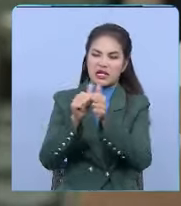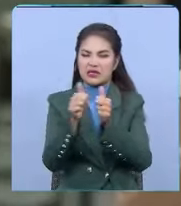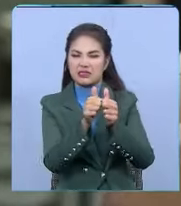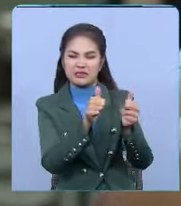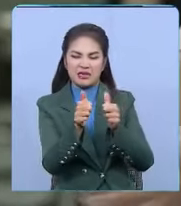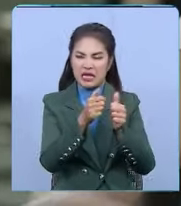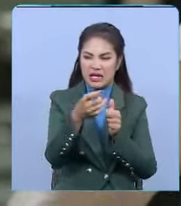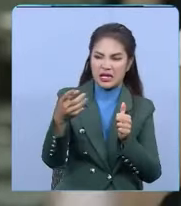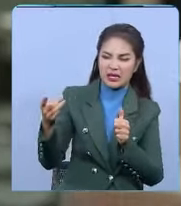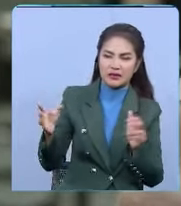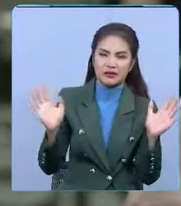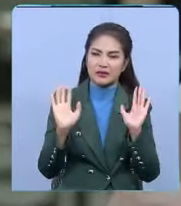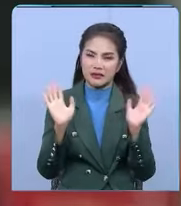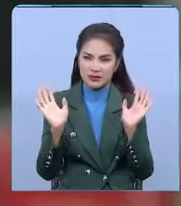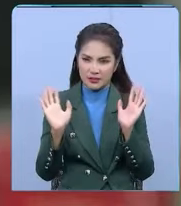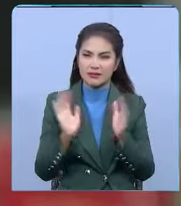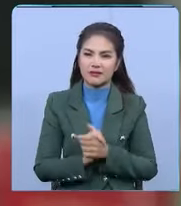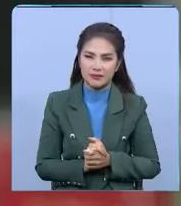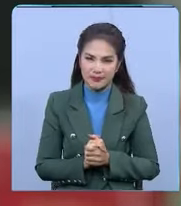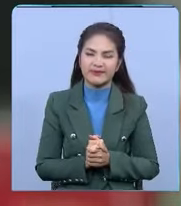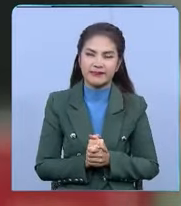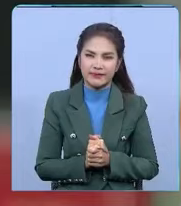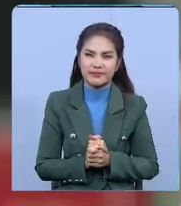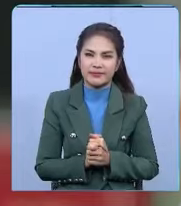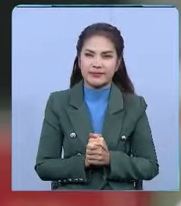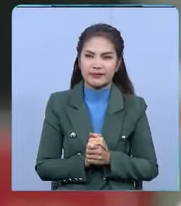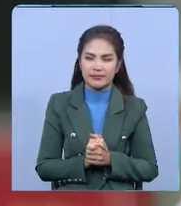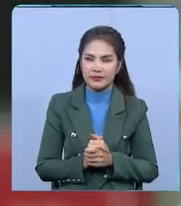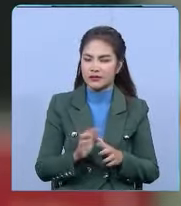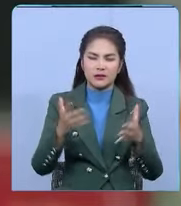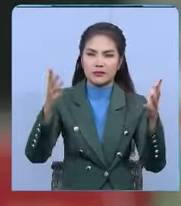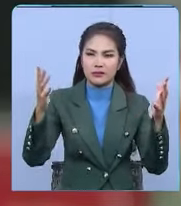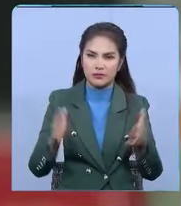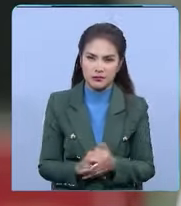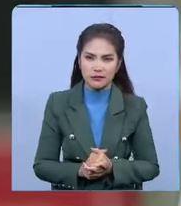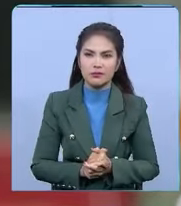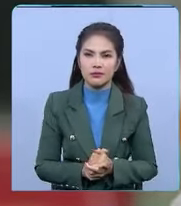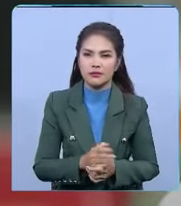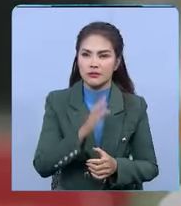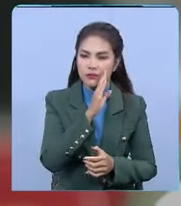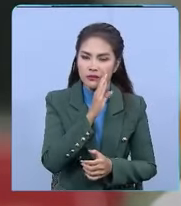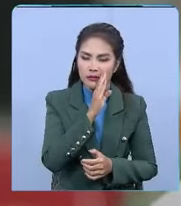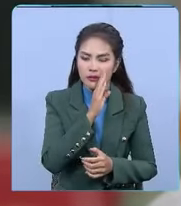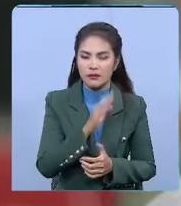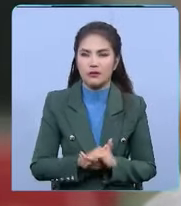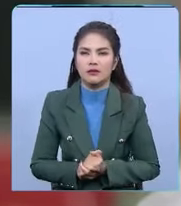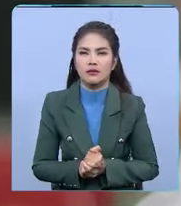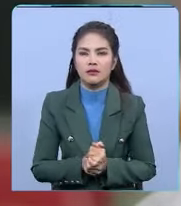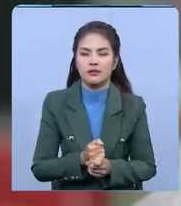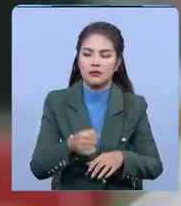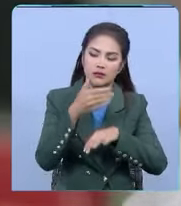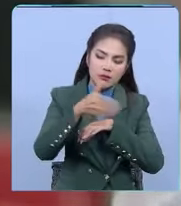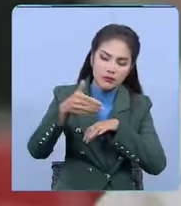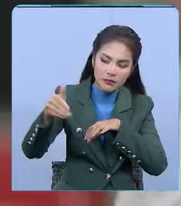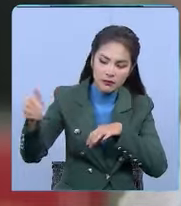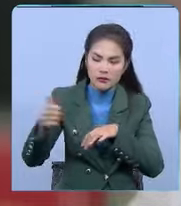มี รวมถึงไม่ควรมีการรัฐประหาร เพราะว่า ถูกต้องไหมคร ับ ไม่มีฮะเพราะว่าถ้าไม่มีการลงมานอกสภาไม่มี